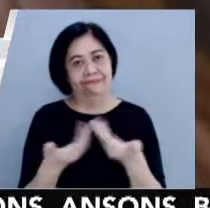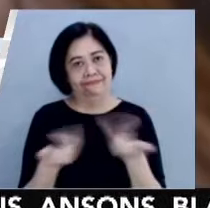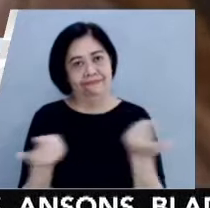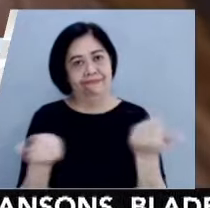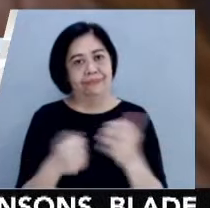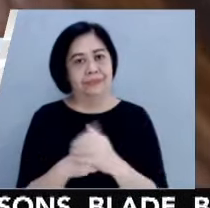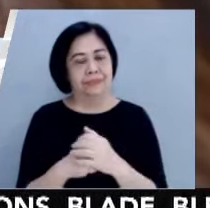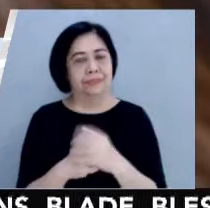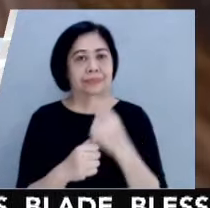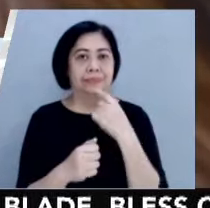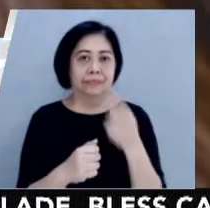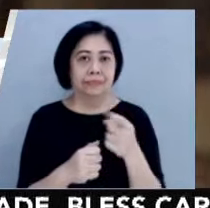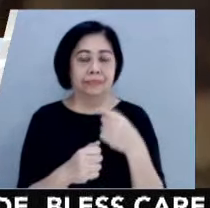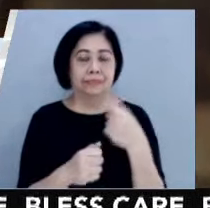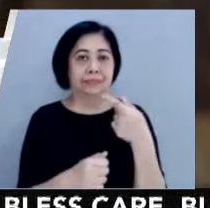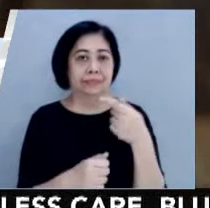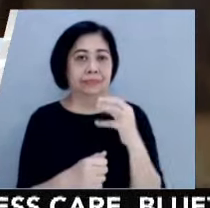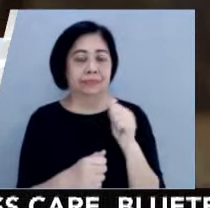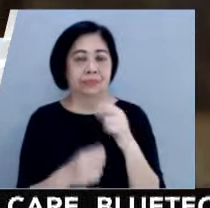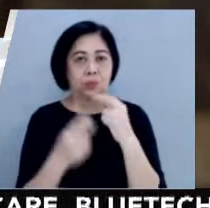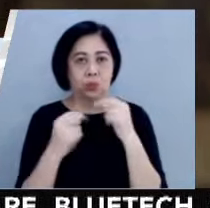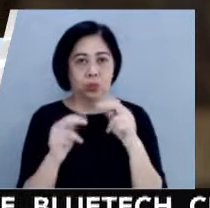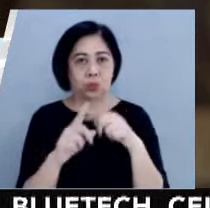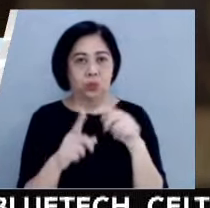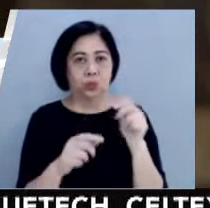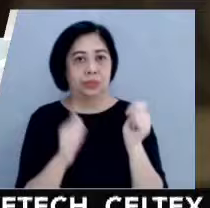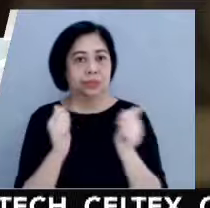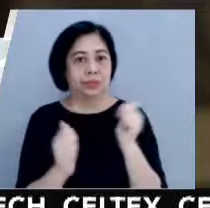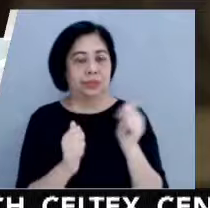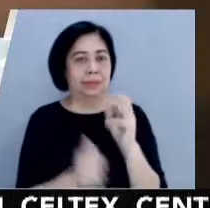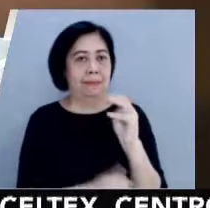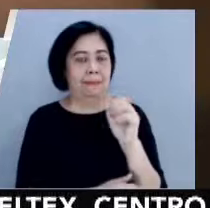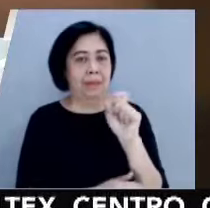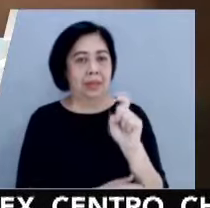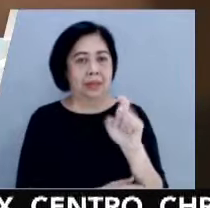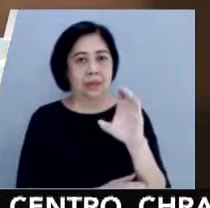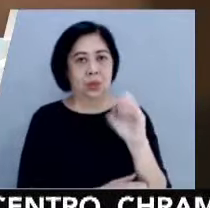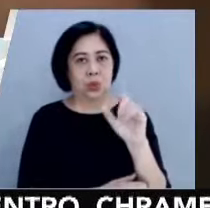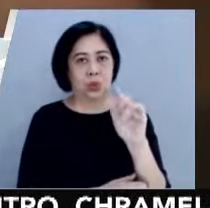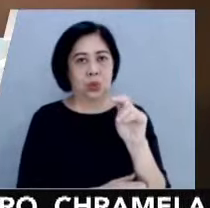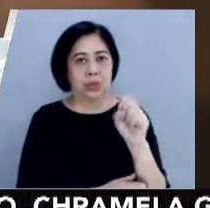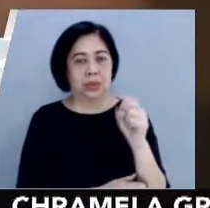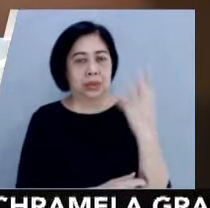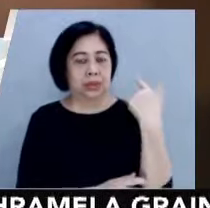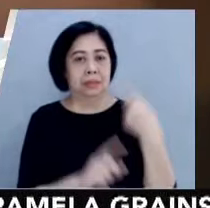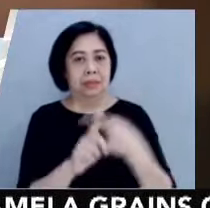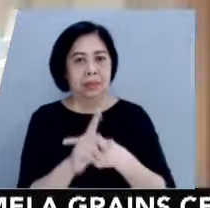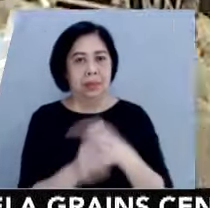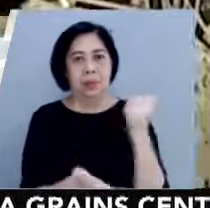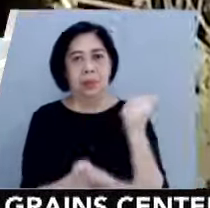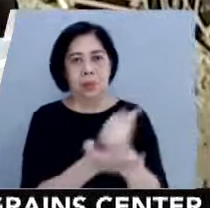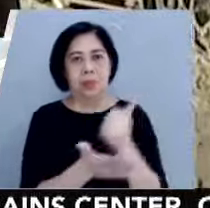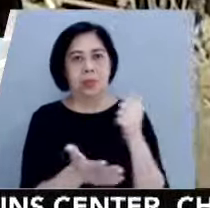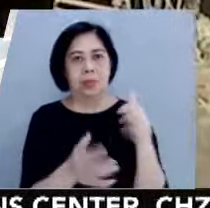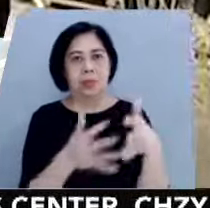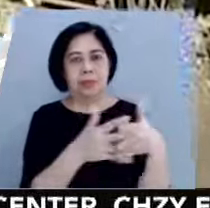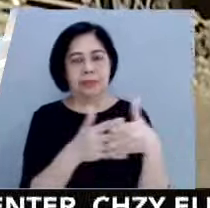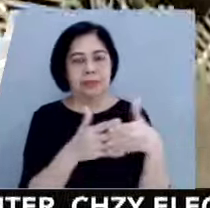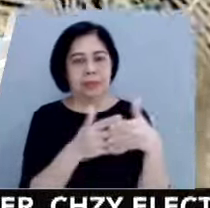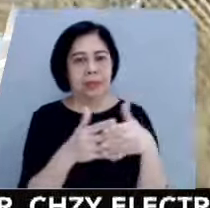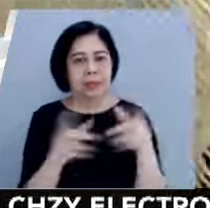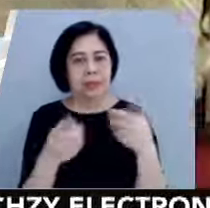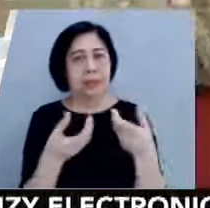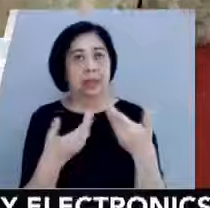Kinumpirma sa GMA Integrated News ni Sparkle star Max Collins na noong isang buwan na aprubahan sa Amerika ang divorce